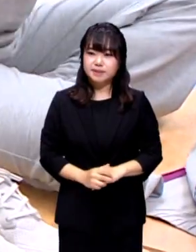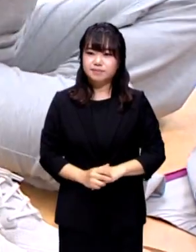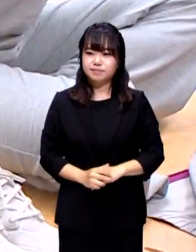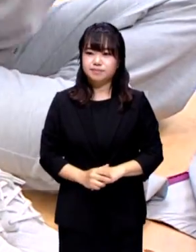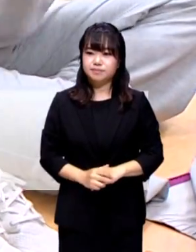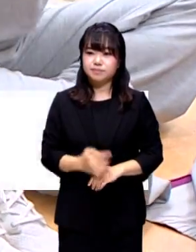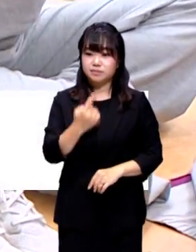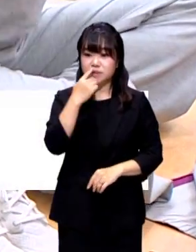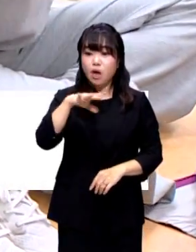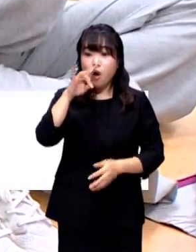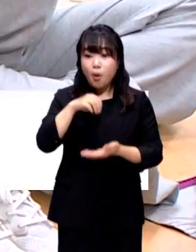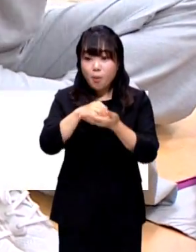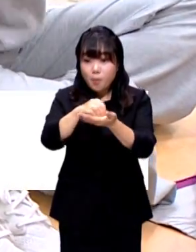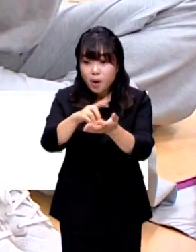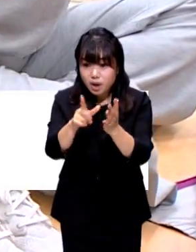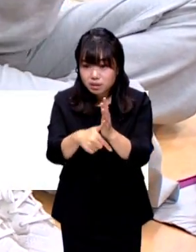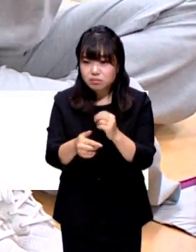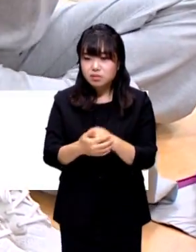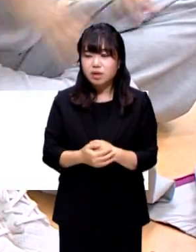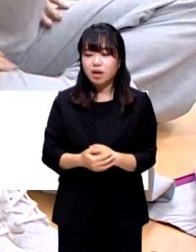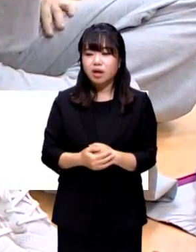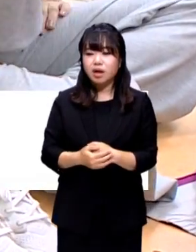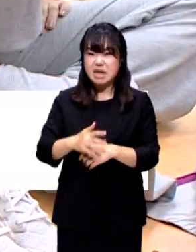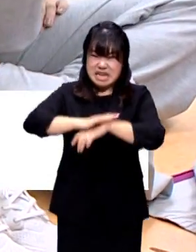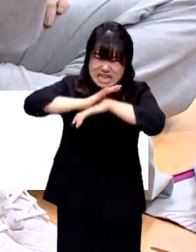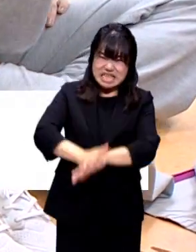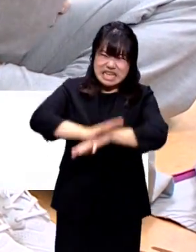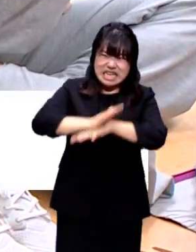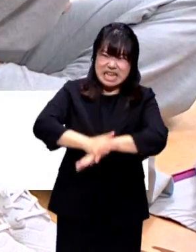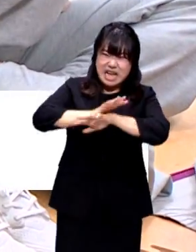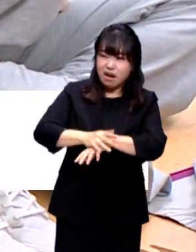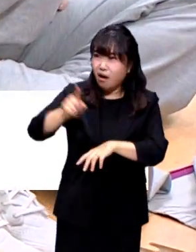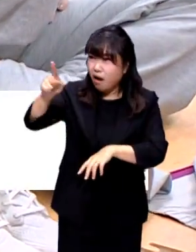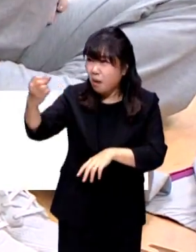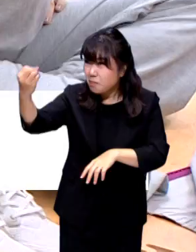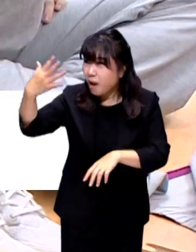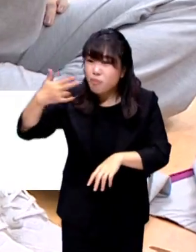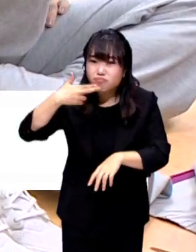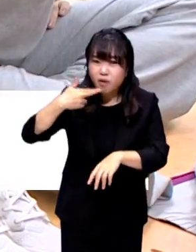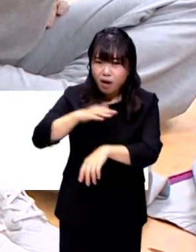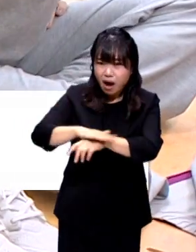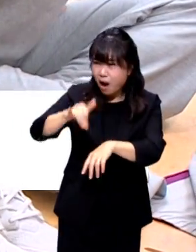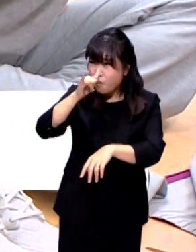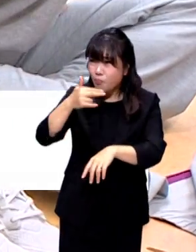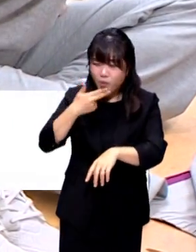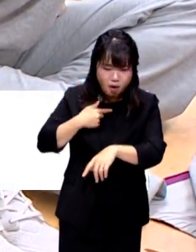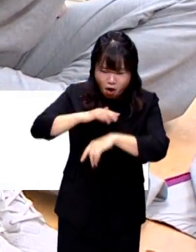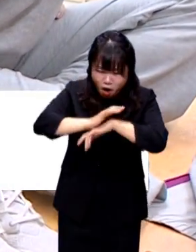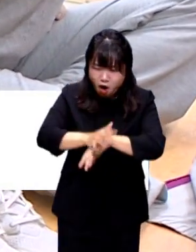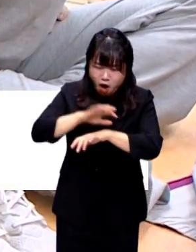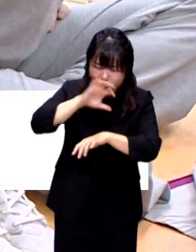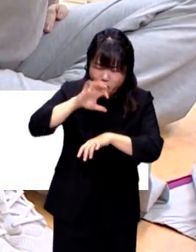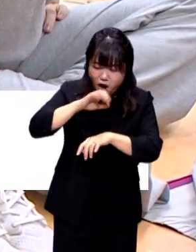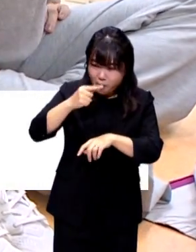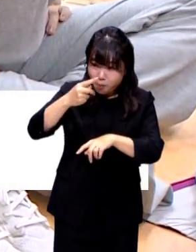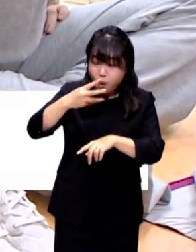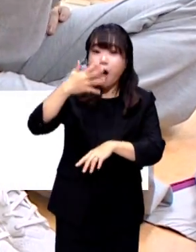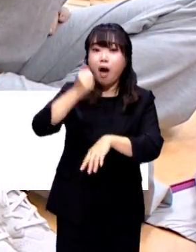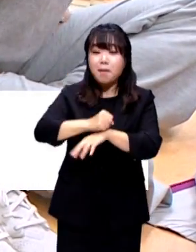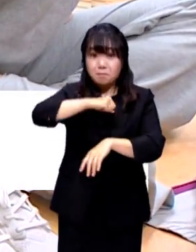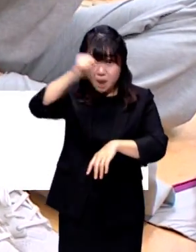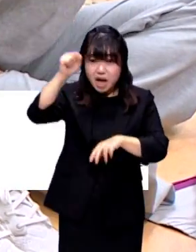네, 저 처음에는 저 초록불이 안 떴었는데 지금 두 번째 하다 보니까 더 익숙해져서 초록불도 뜰 수 있었고